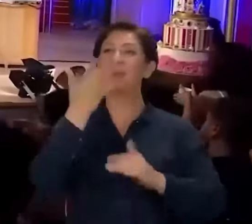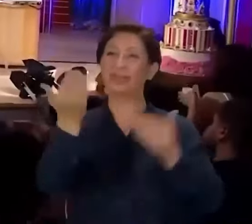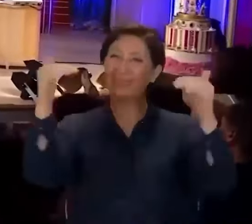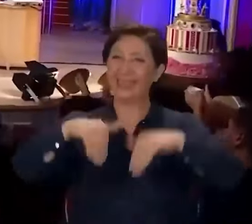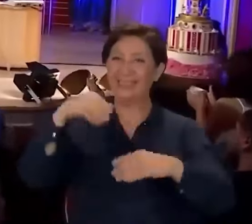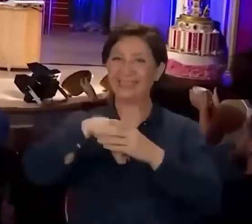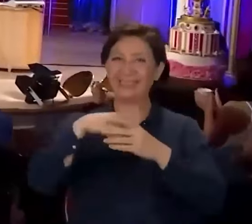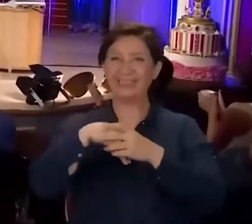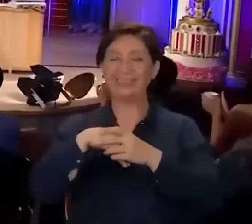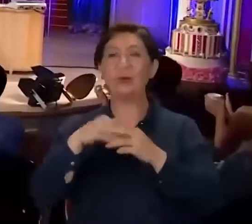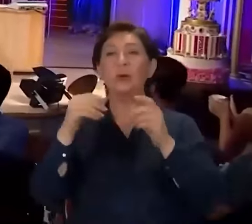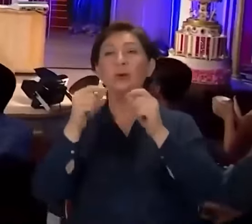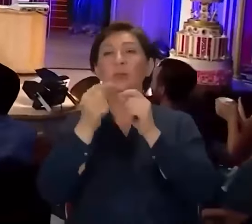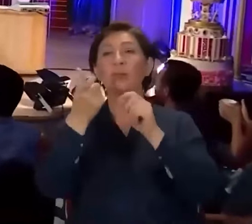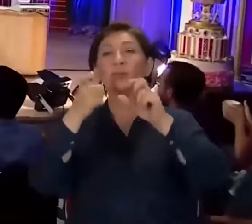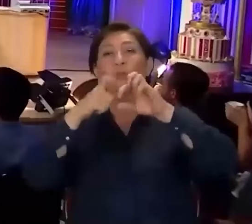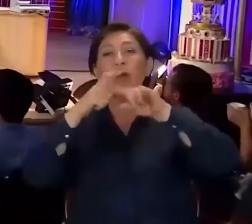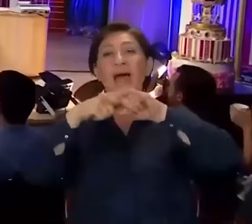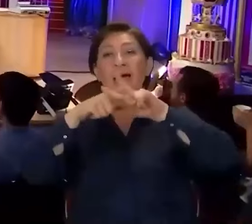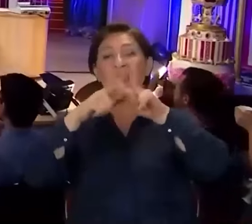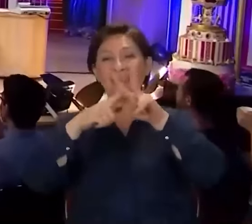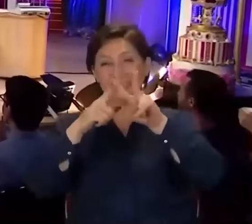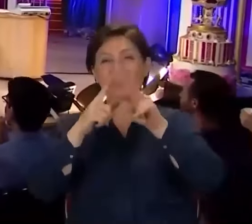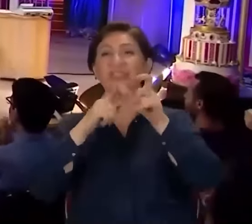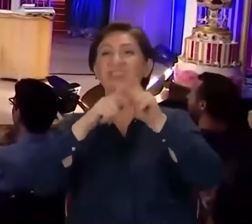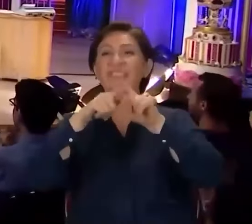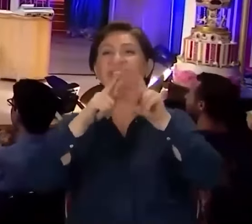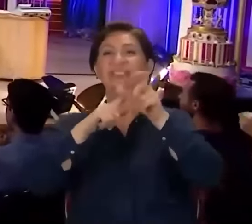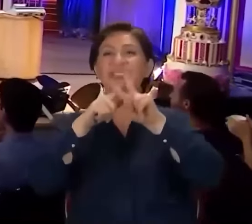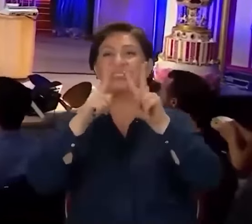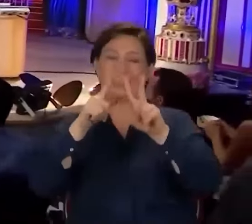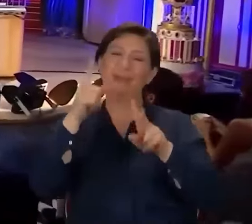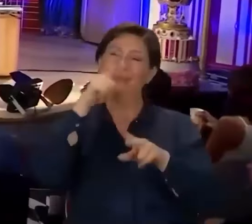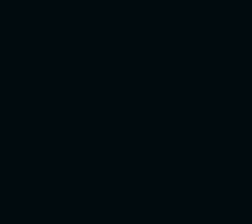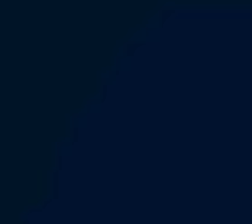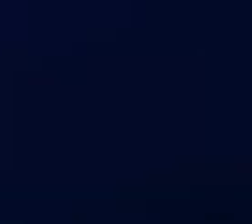İrem'e ve Burhan Çaçan şarkısıyla hadi. Ona veda